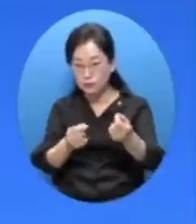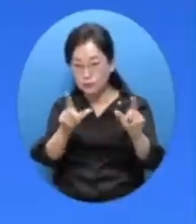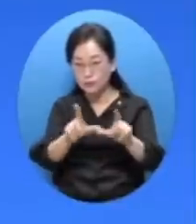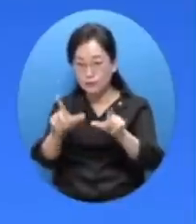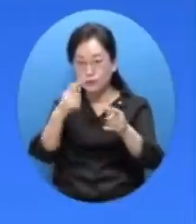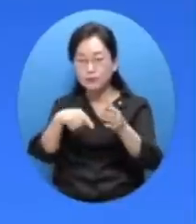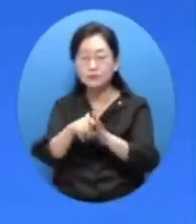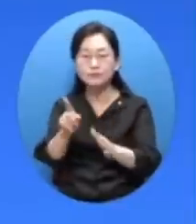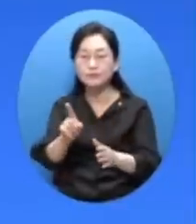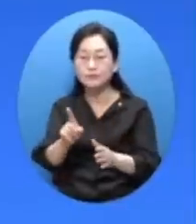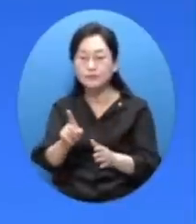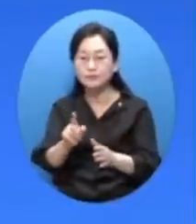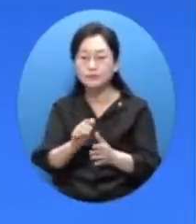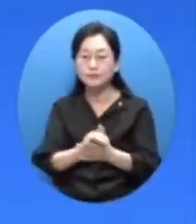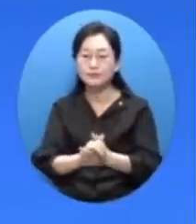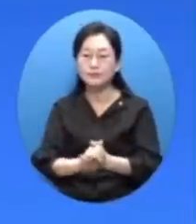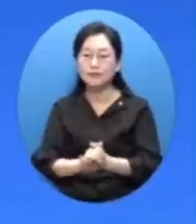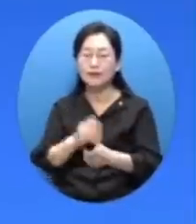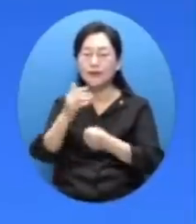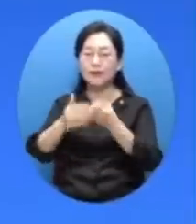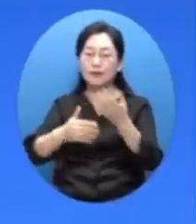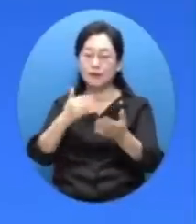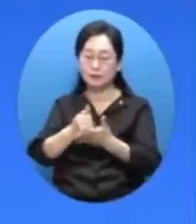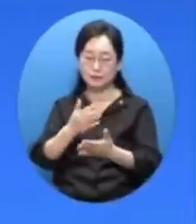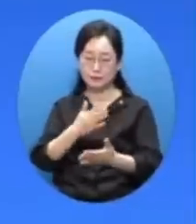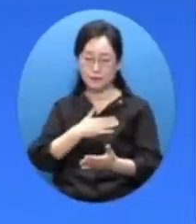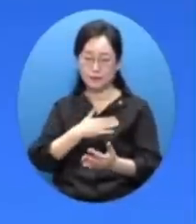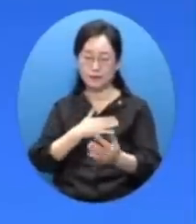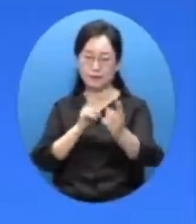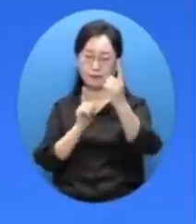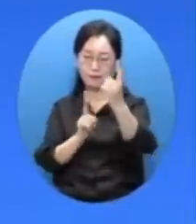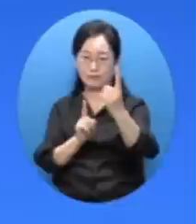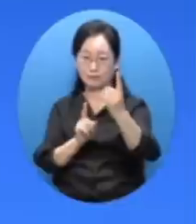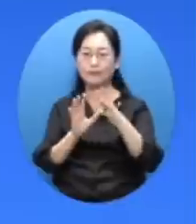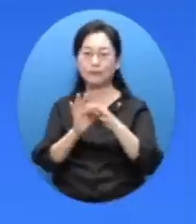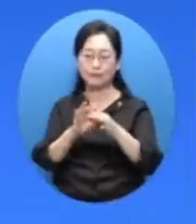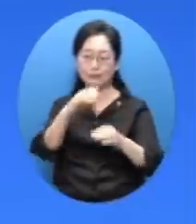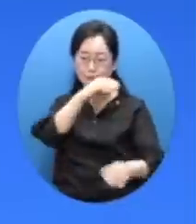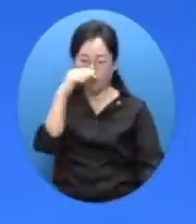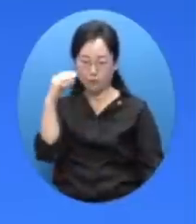우리가 하나님과 나와의 관계가 바로 되어야 합니다.